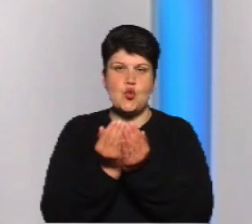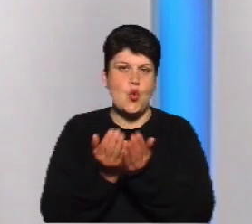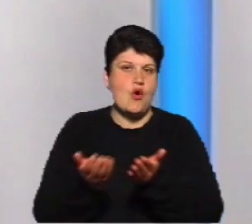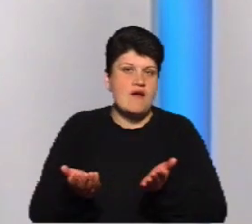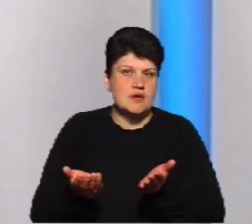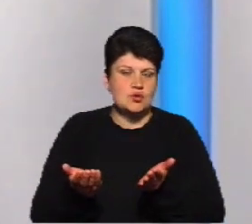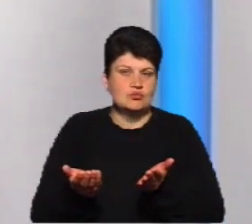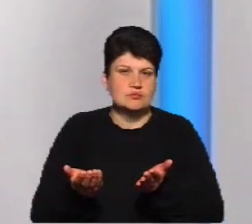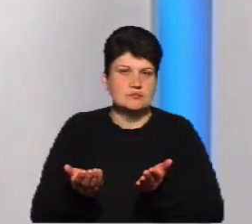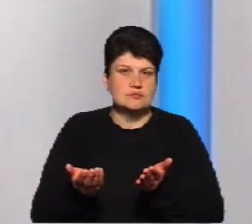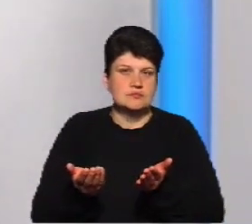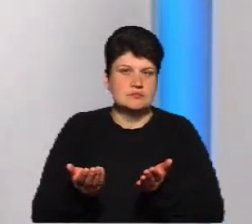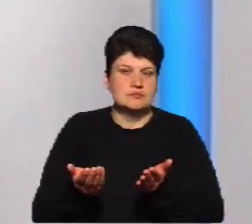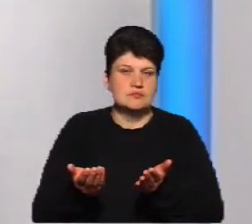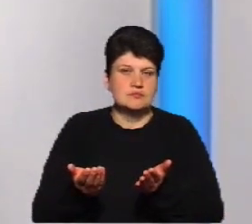просторі,